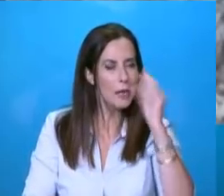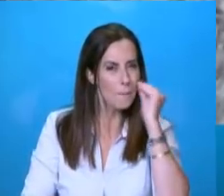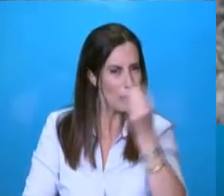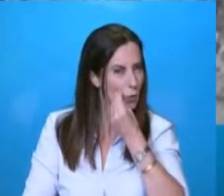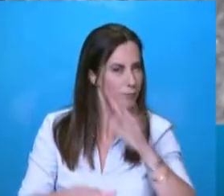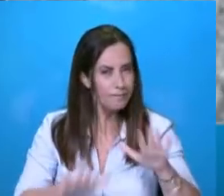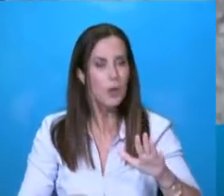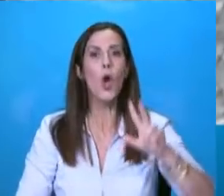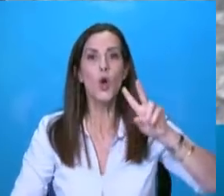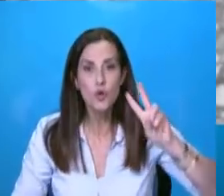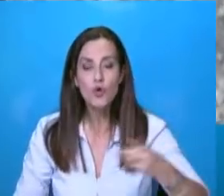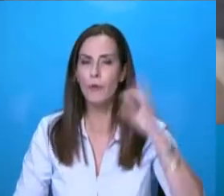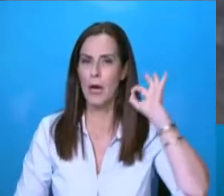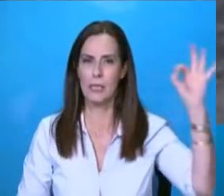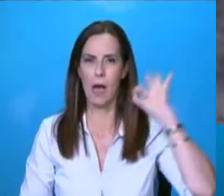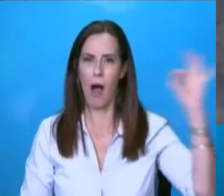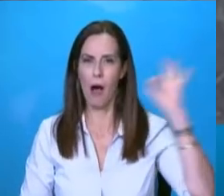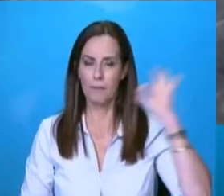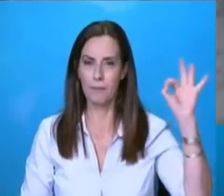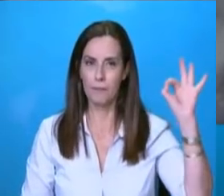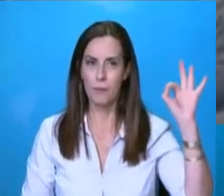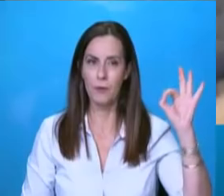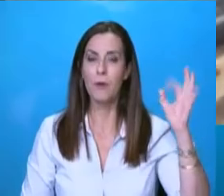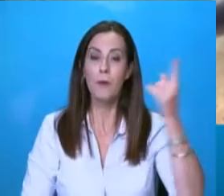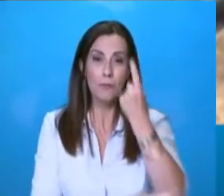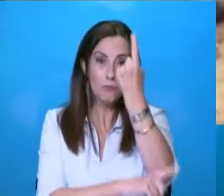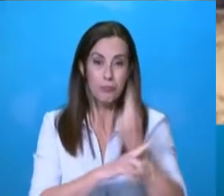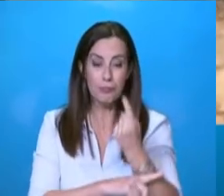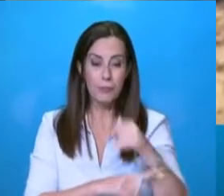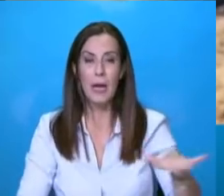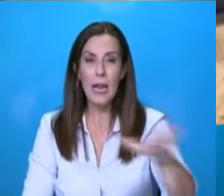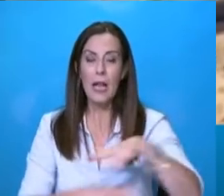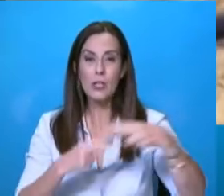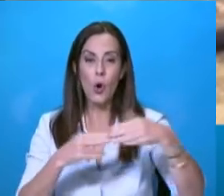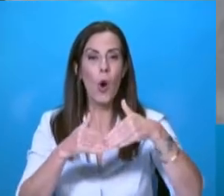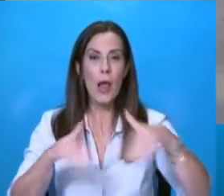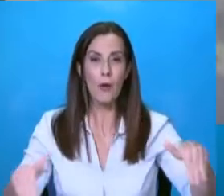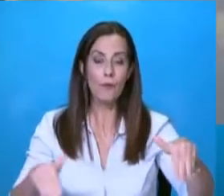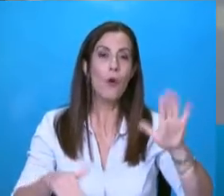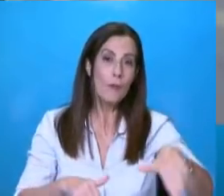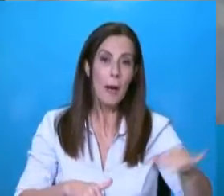השעה 1 בצהריים, שוב נשמעה אזעקה, מטח שנורה לעבר יישוב במועצה האזורית חוף אשקלון.